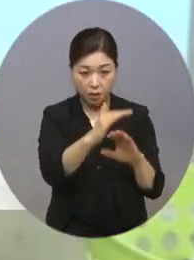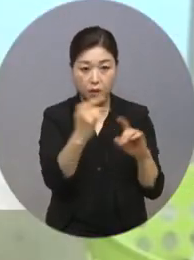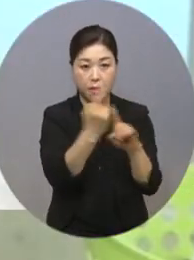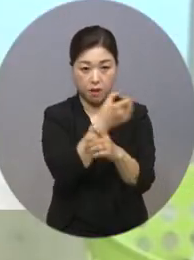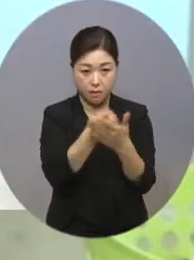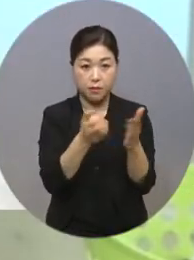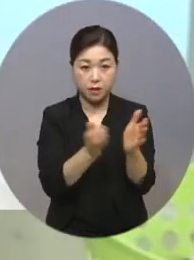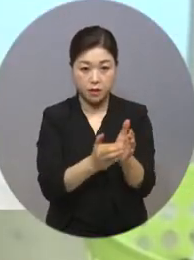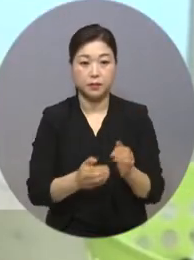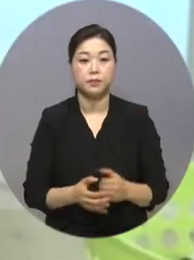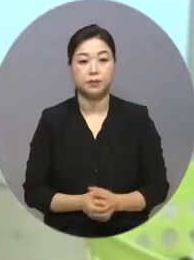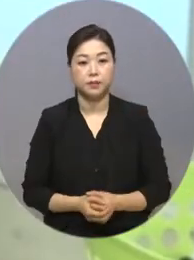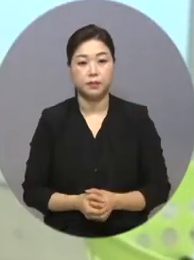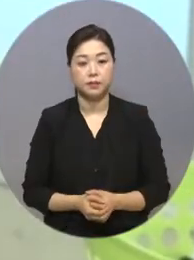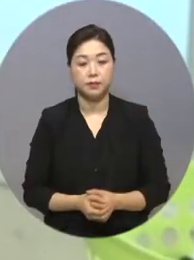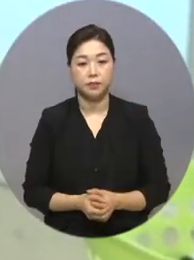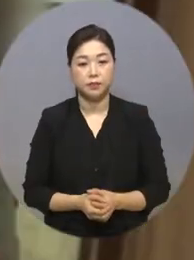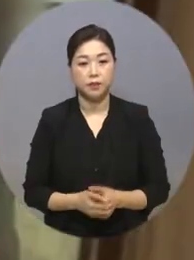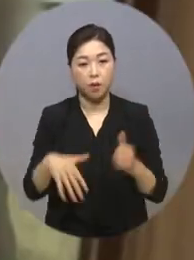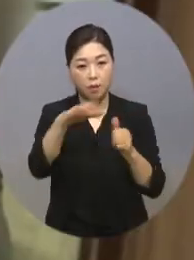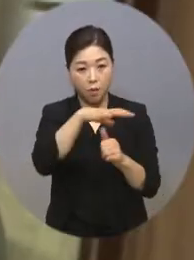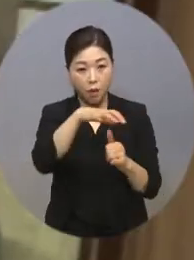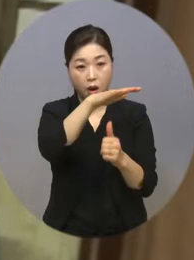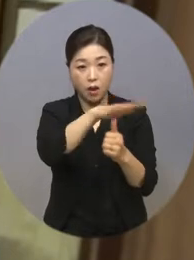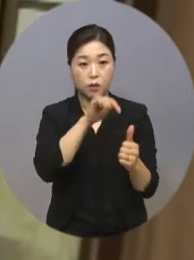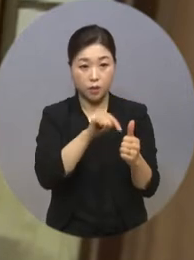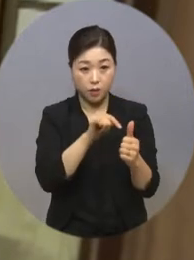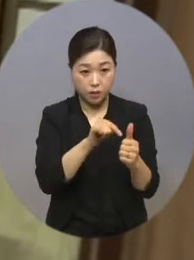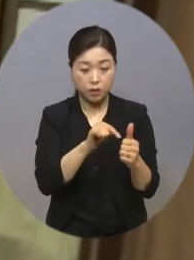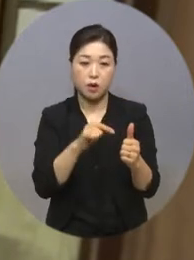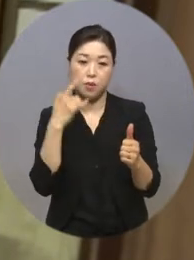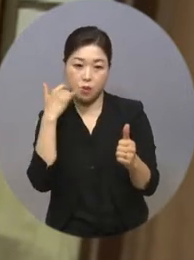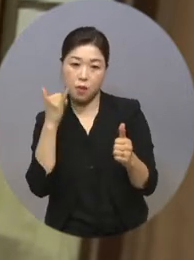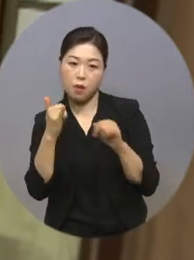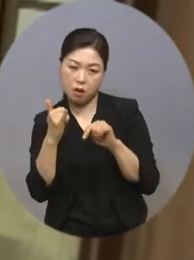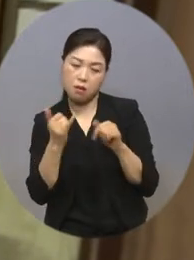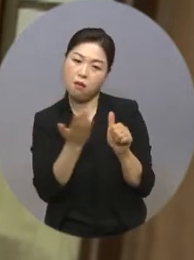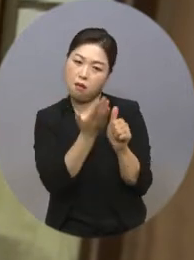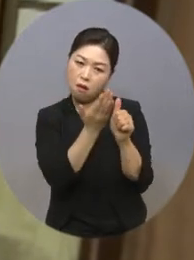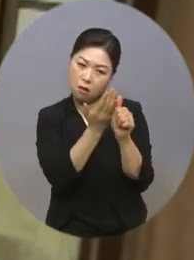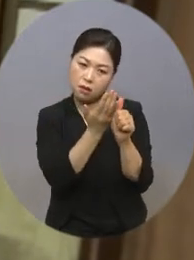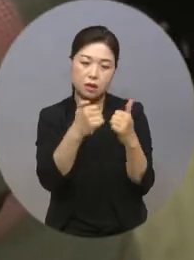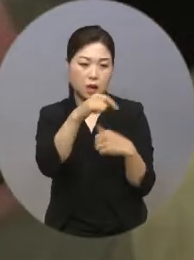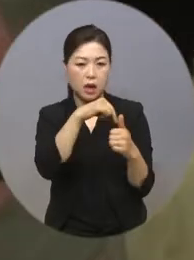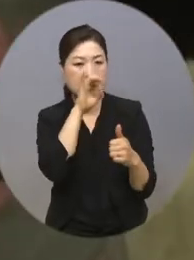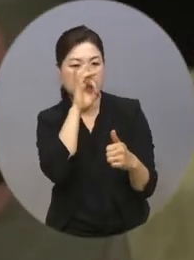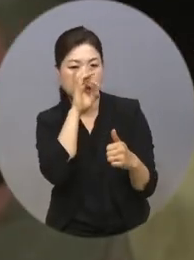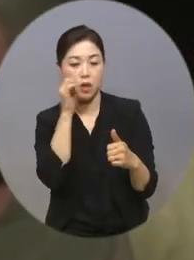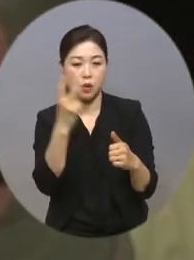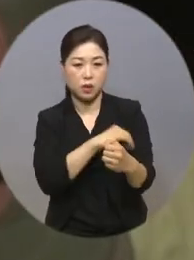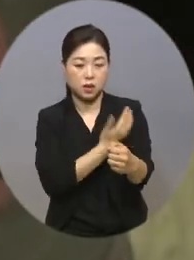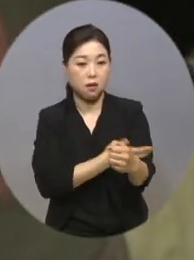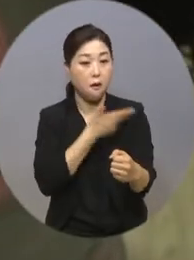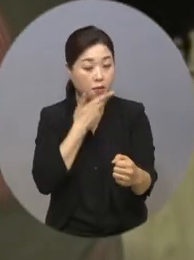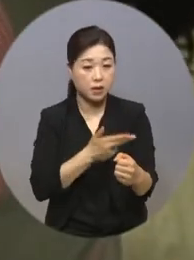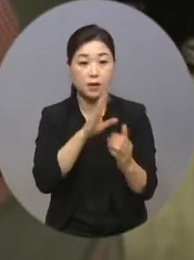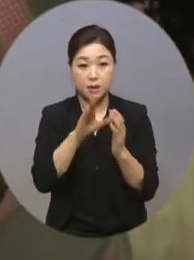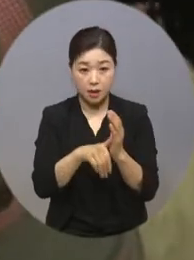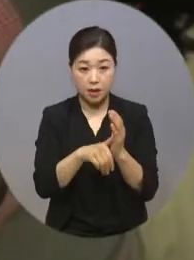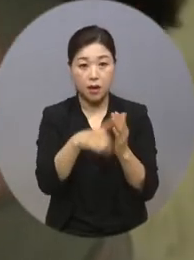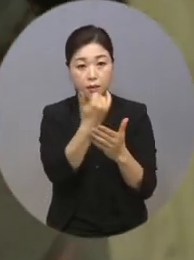의결했습니다. 보호 대상 아동은 보호자가 아동을 양육하기에 적당하지 않거나 양육할 능력이 없는